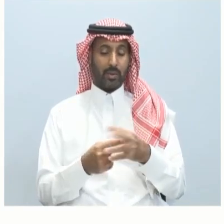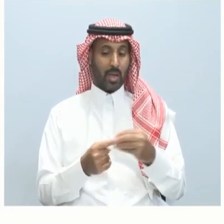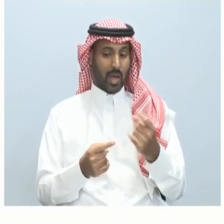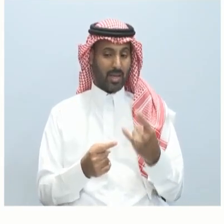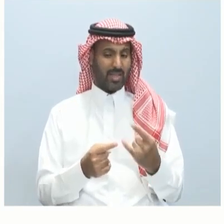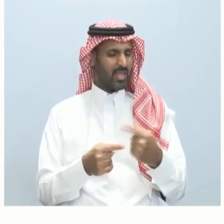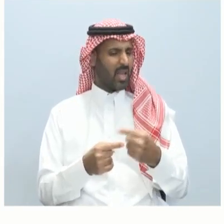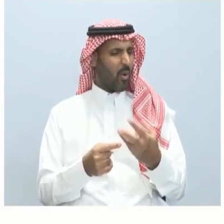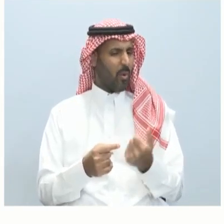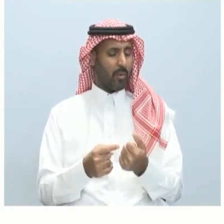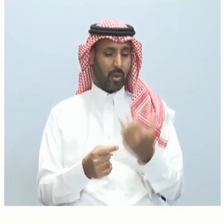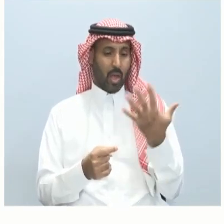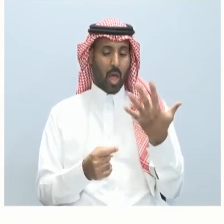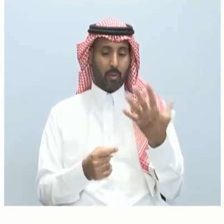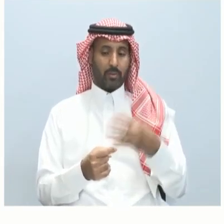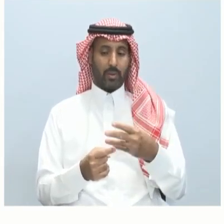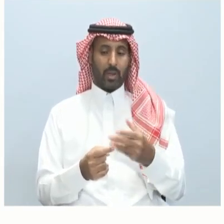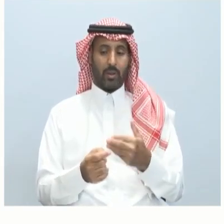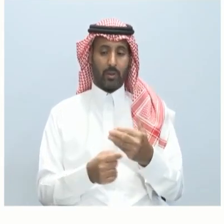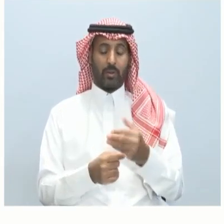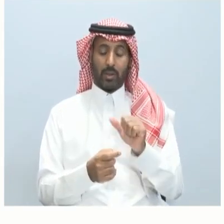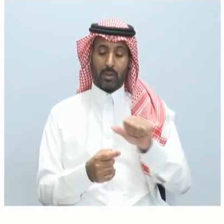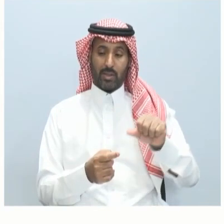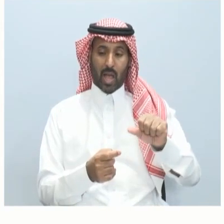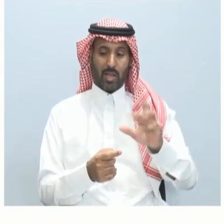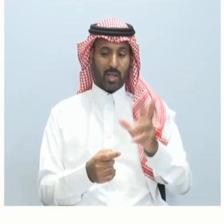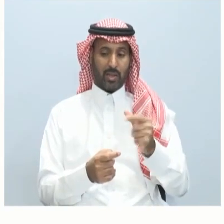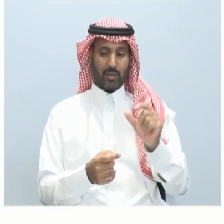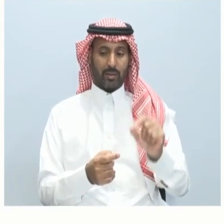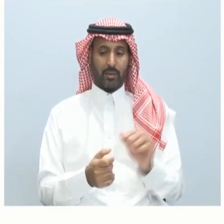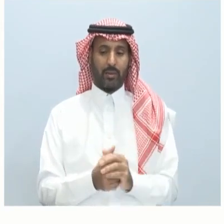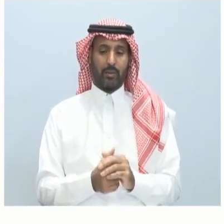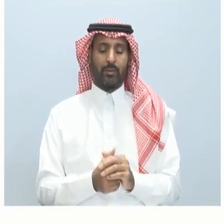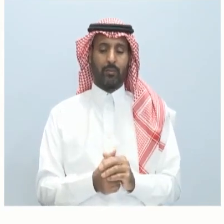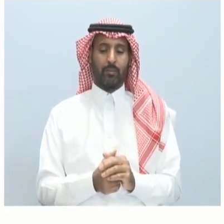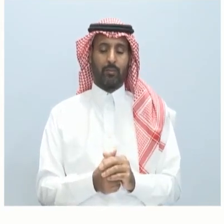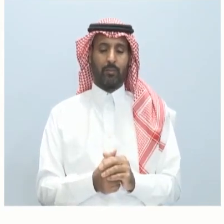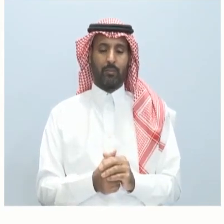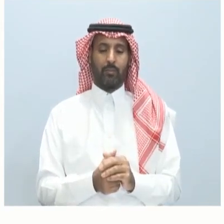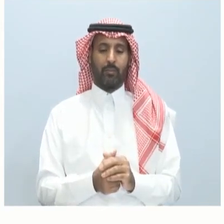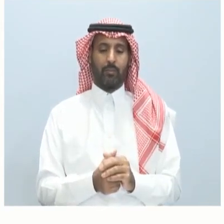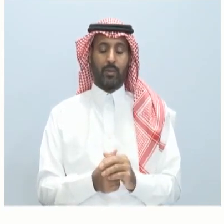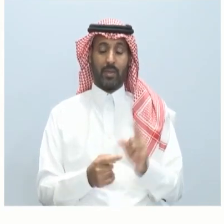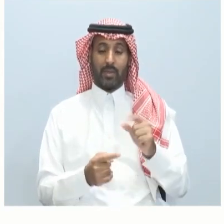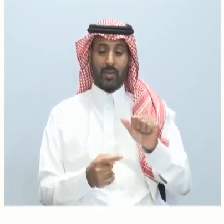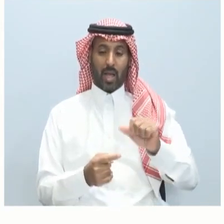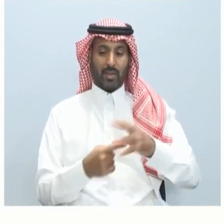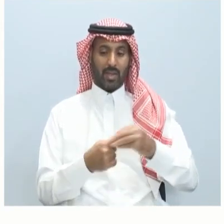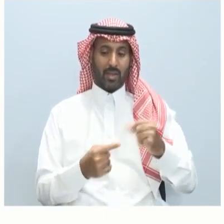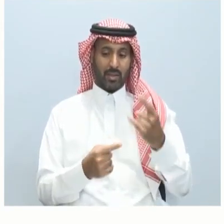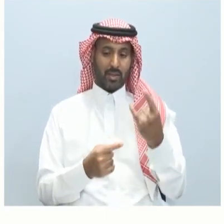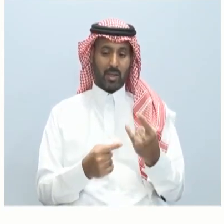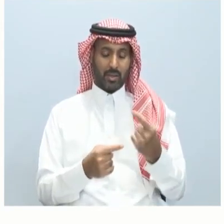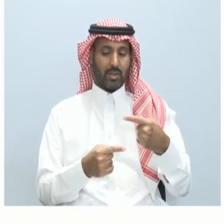نقص كما قلنا يعني سالب عدد رمزنا له بالرمز ص بمقدار 10 يعني ص نقص بمقدار